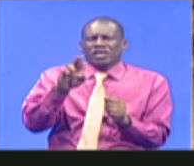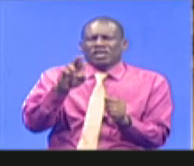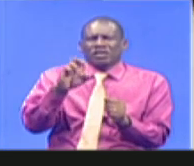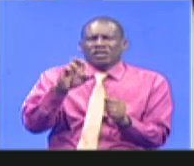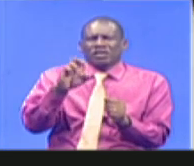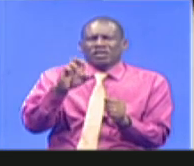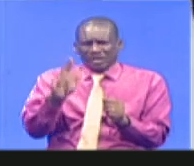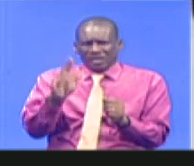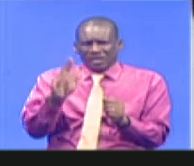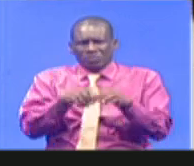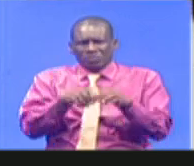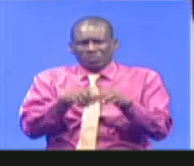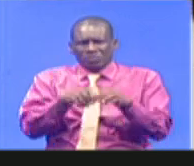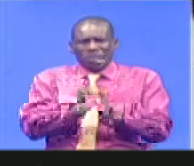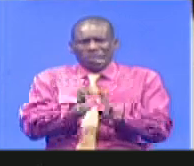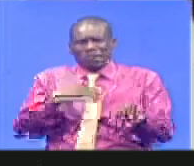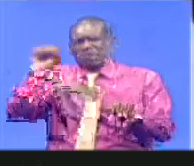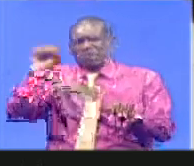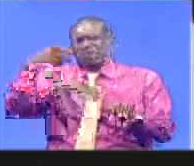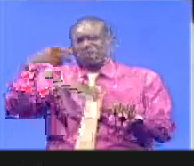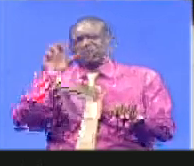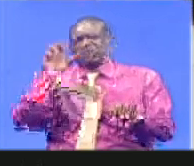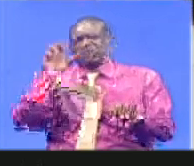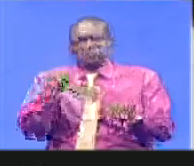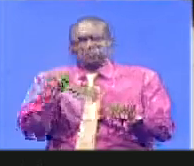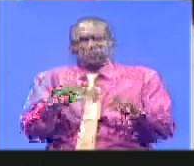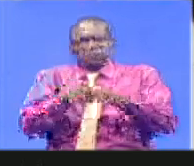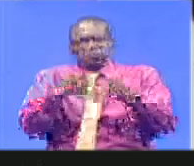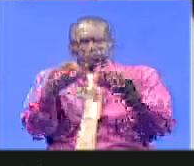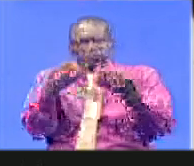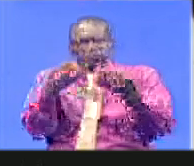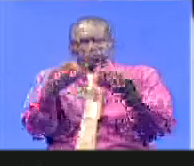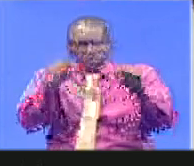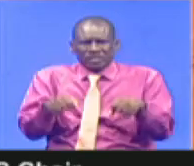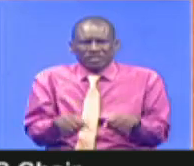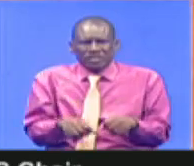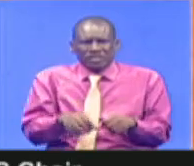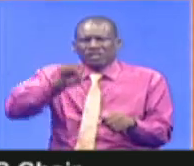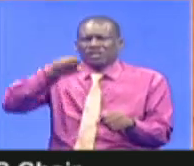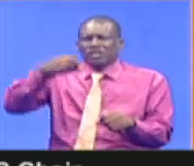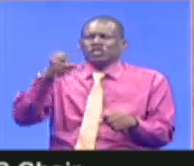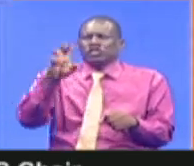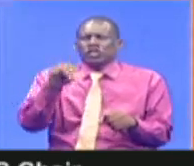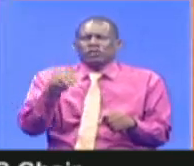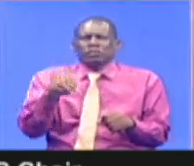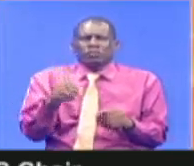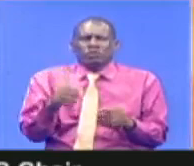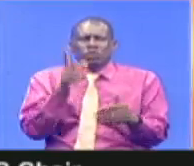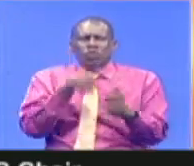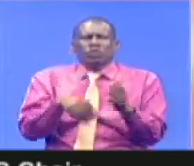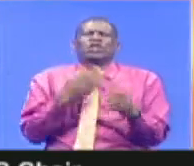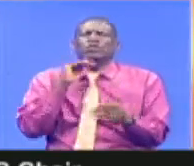Ya, na tumekuwa paka na Shem na pia alitoka. Ya Shem Nyaberi. Kitu ile